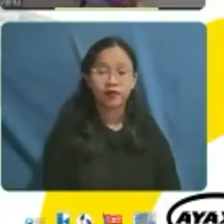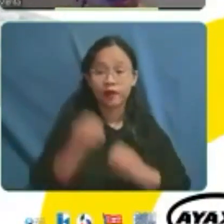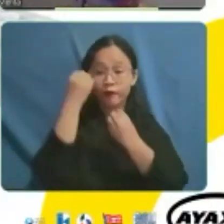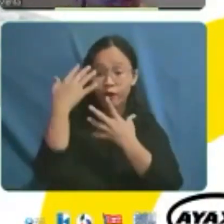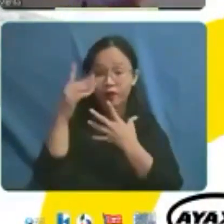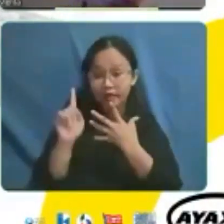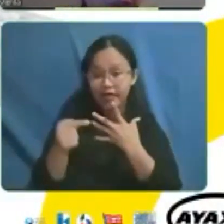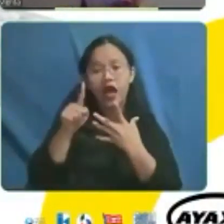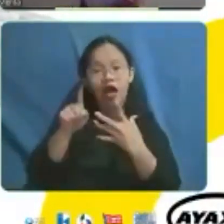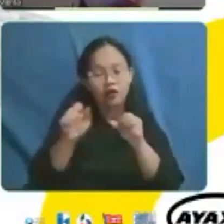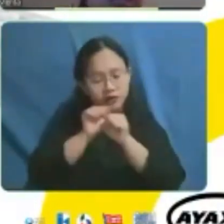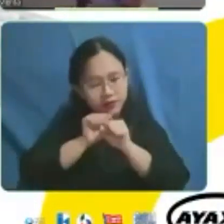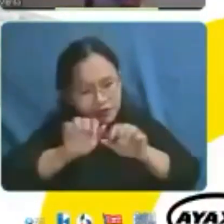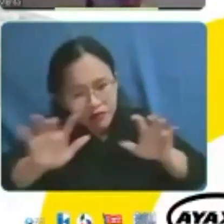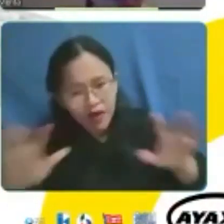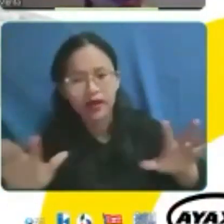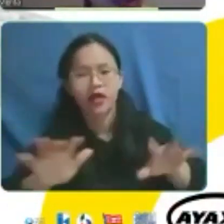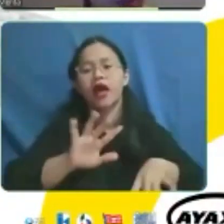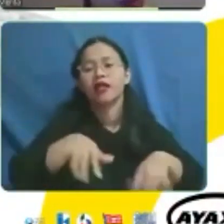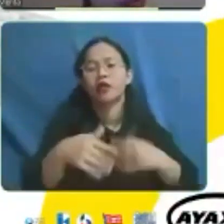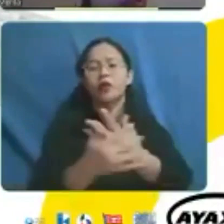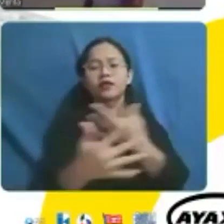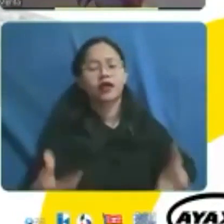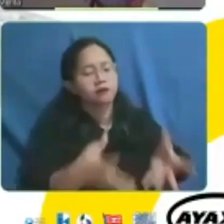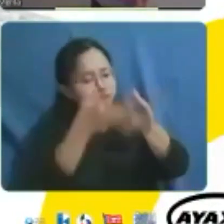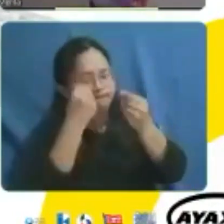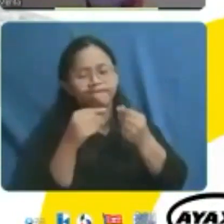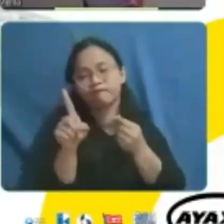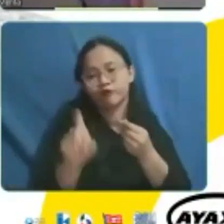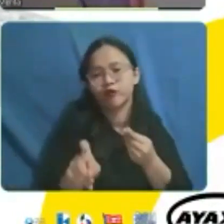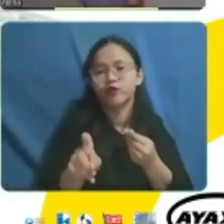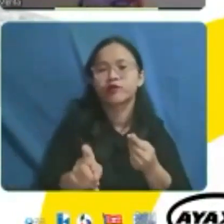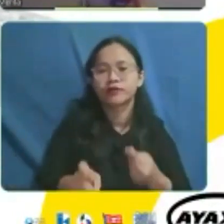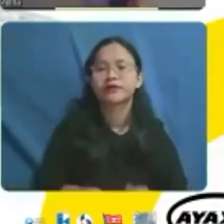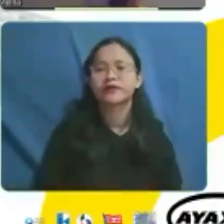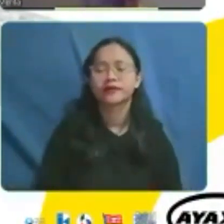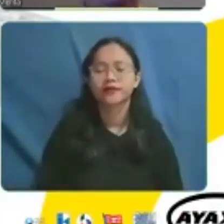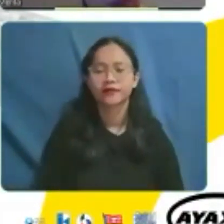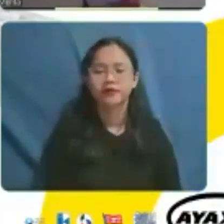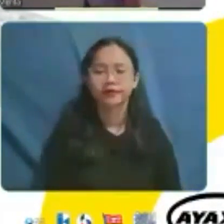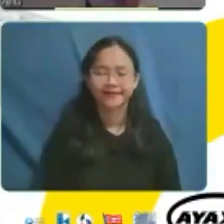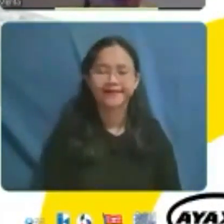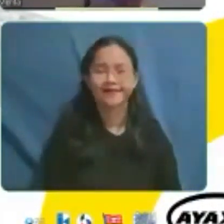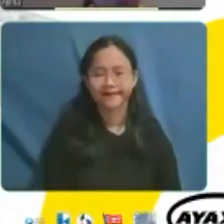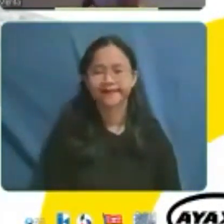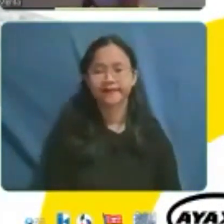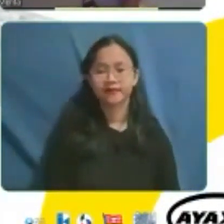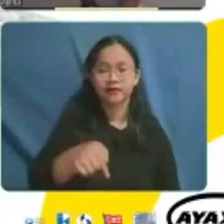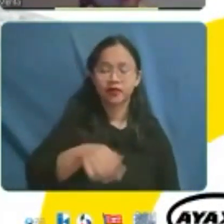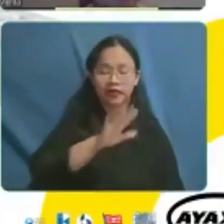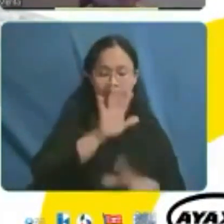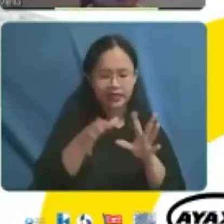is actually a video that was produced in collaboration with BBC Storyworks. That was really focused